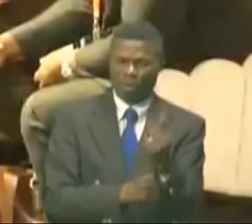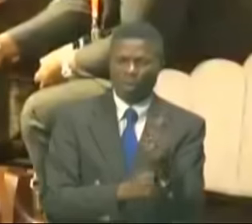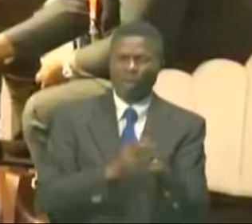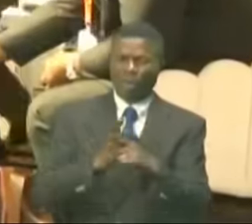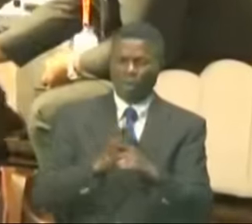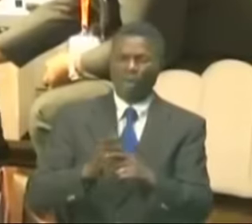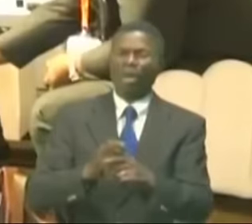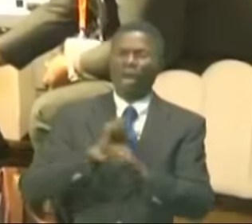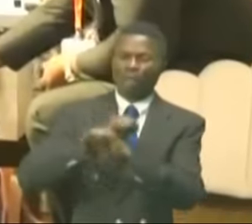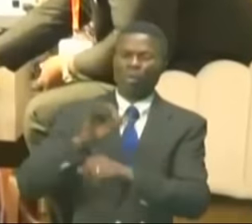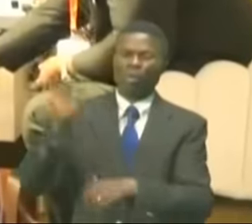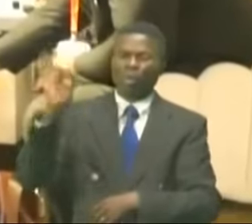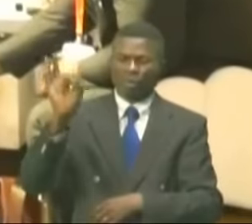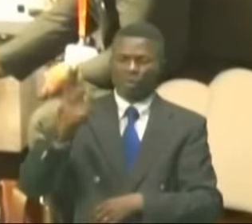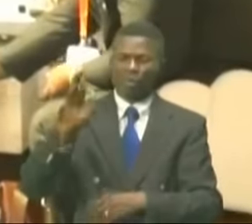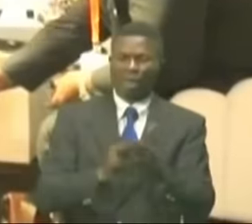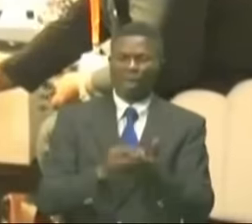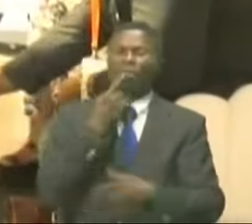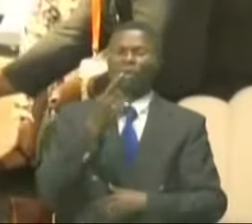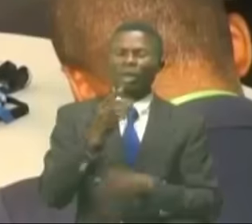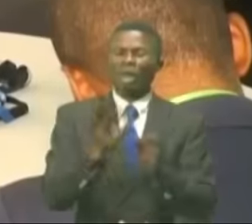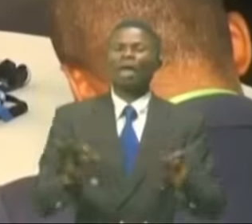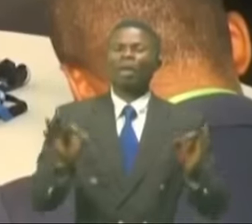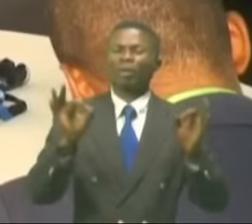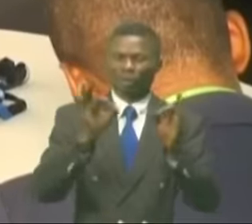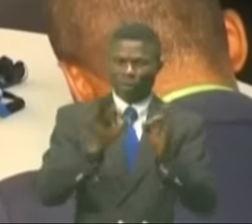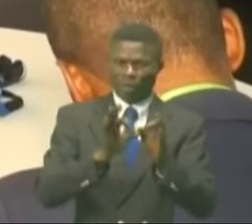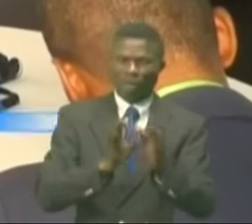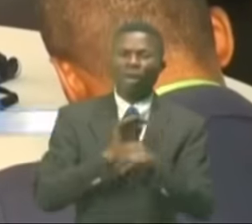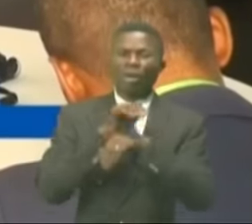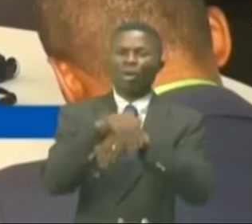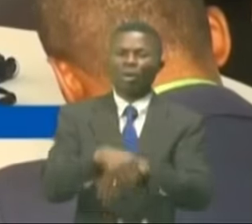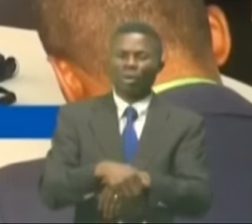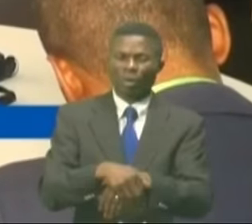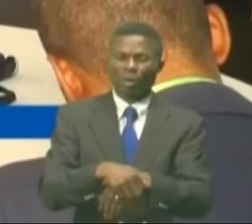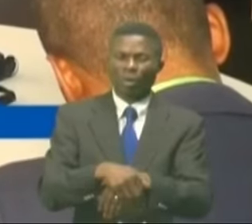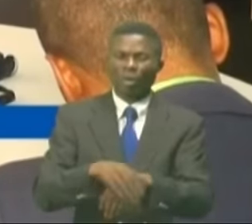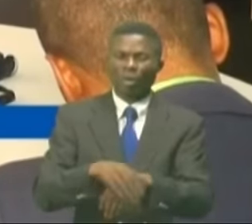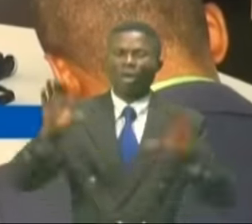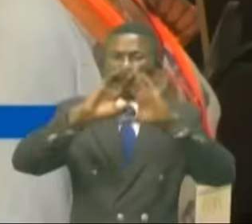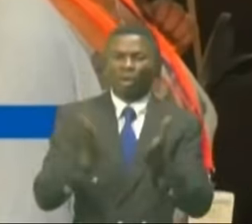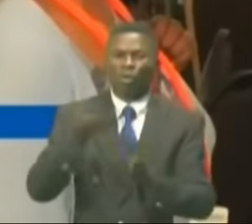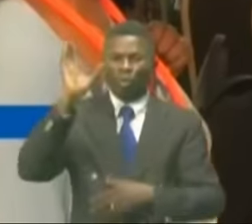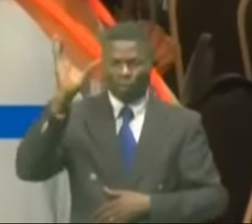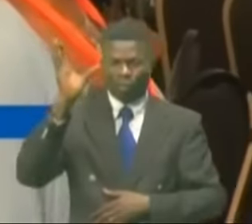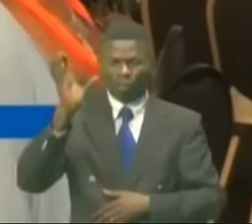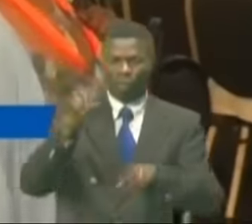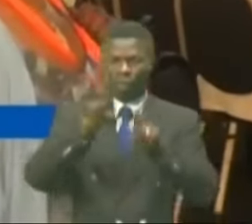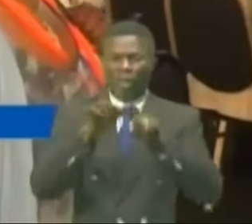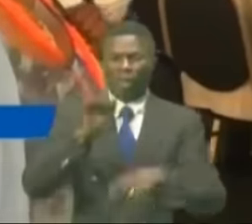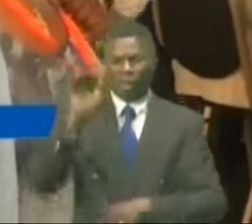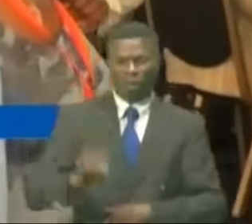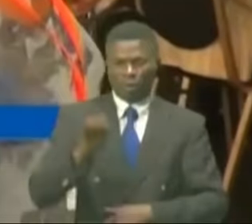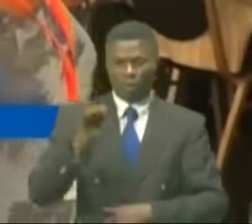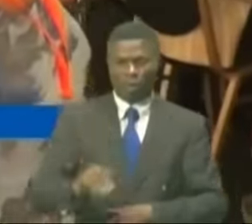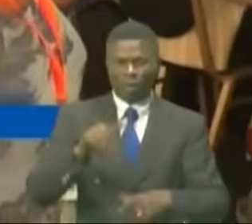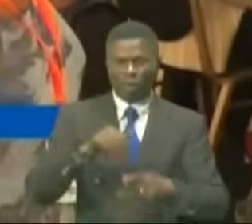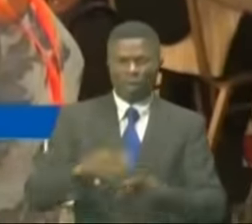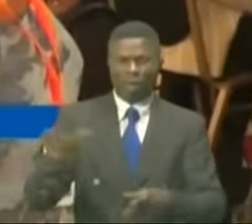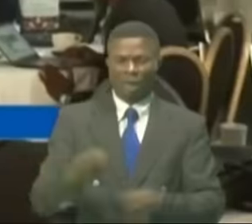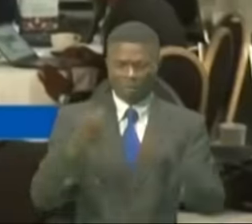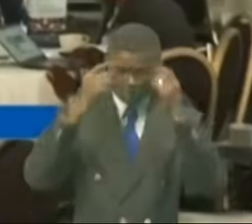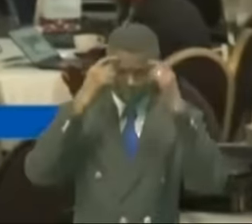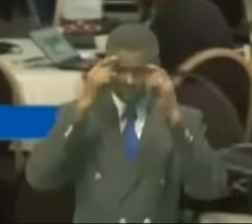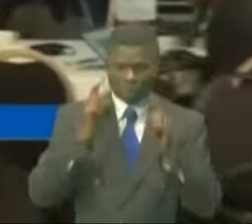des forêts. Il a également souligné l'importance de la participation des communautés locales et autochtones dans la prise de